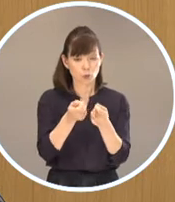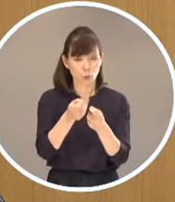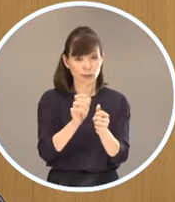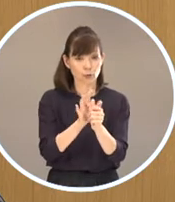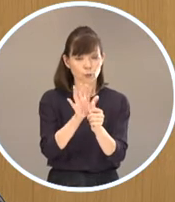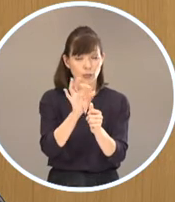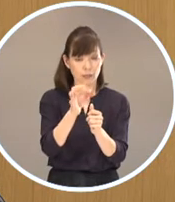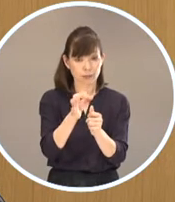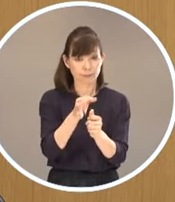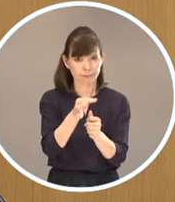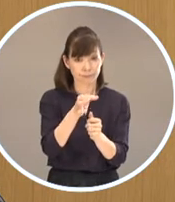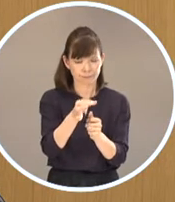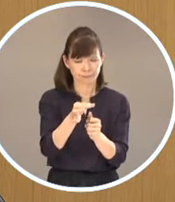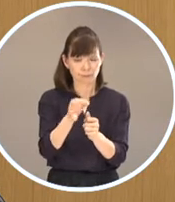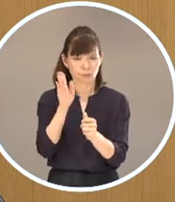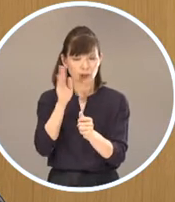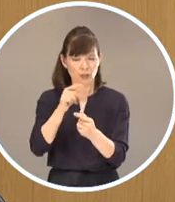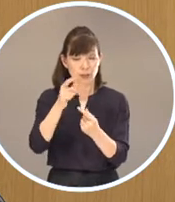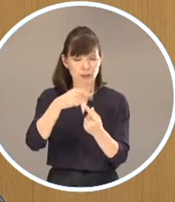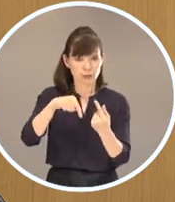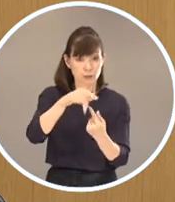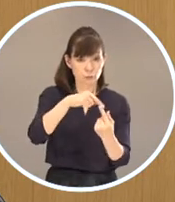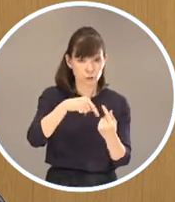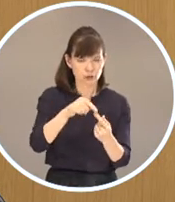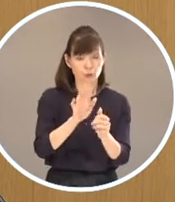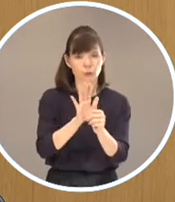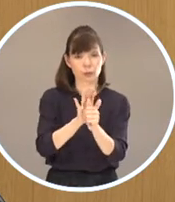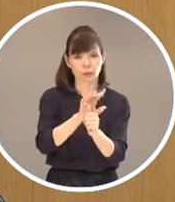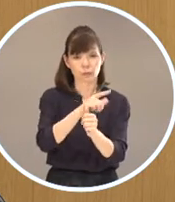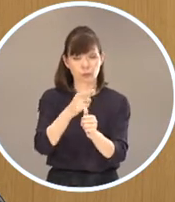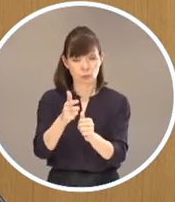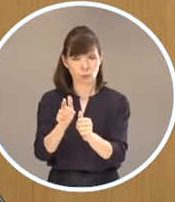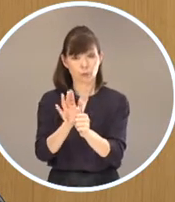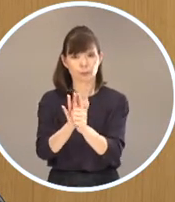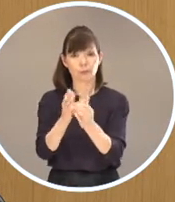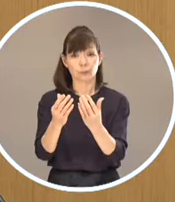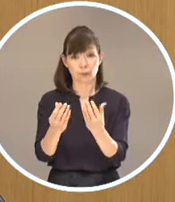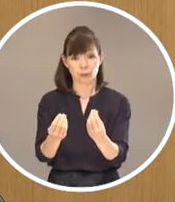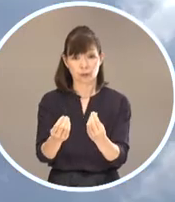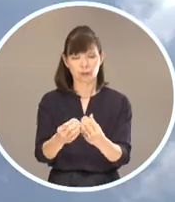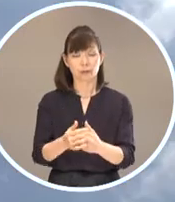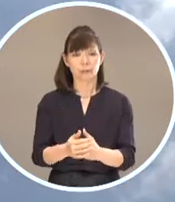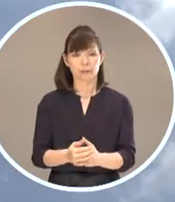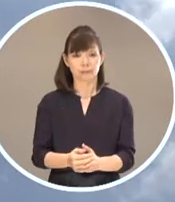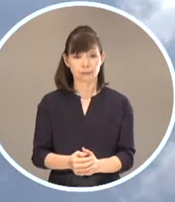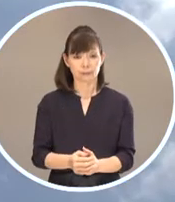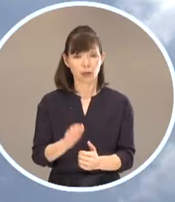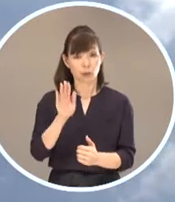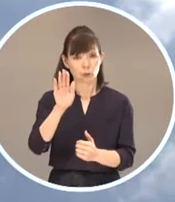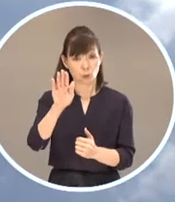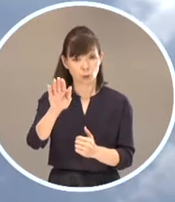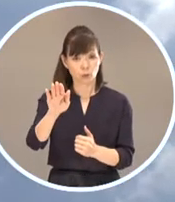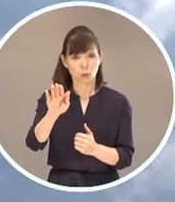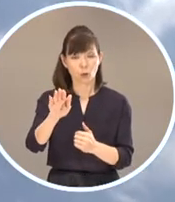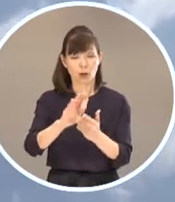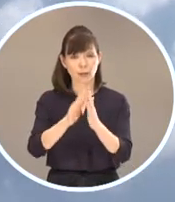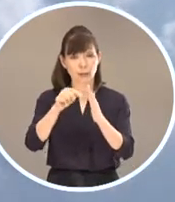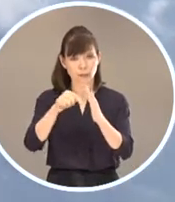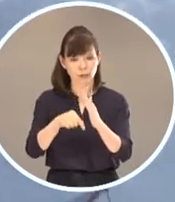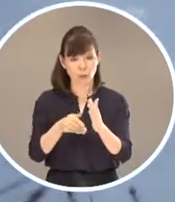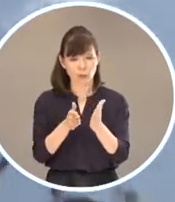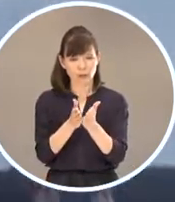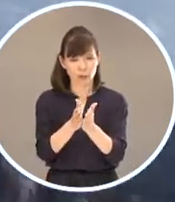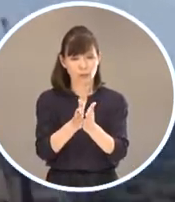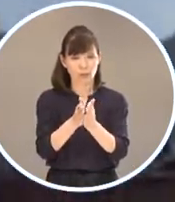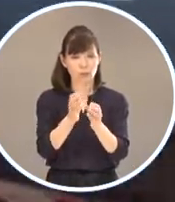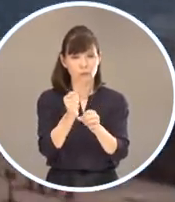用促進や迅速な資金繰りの支援などにも取り組んでまいりました。今後につきましては、県内の船舶産